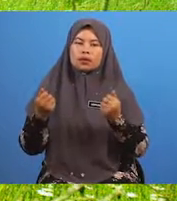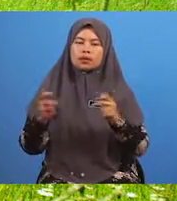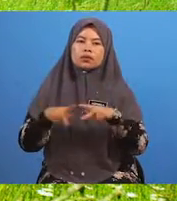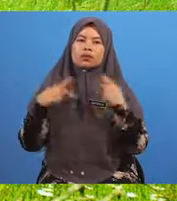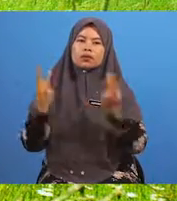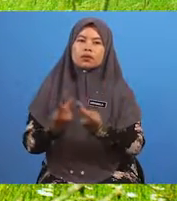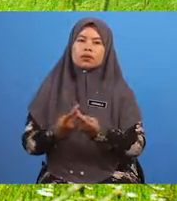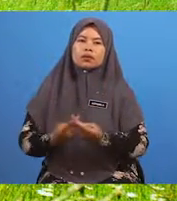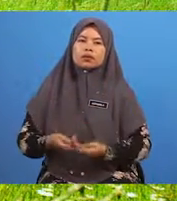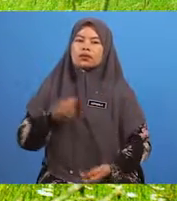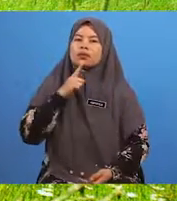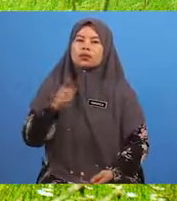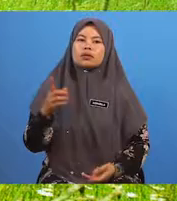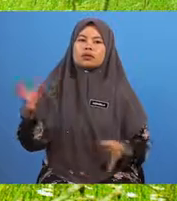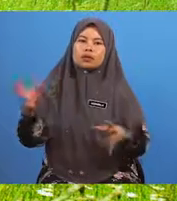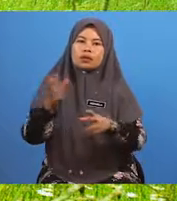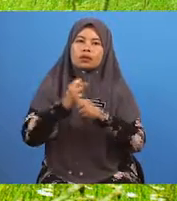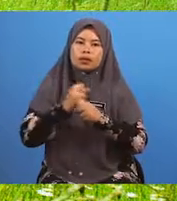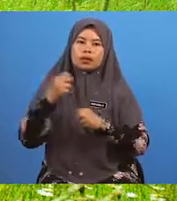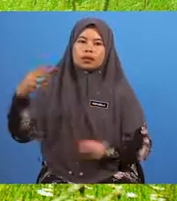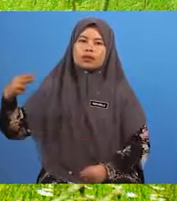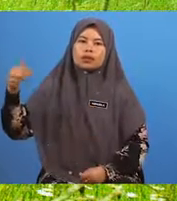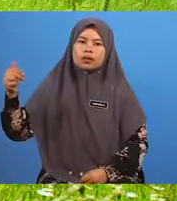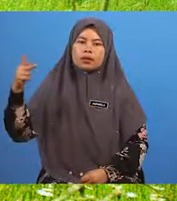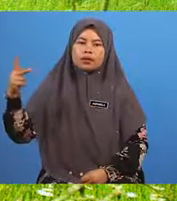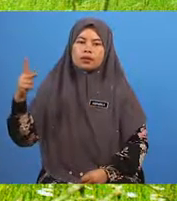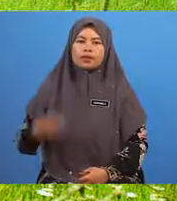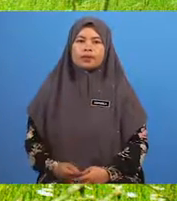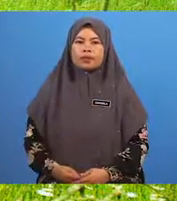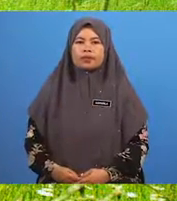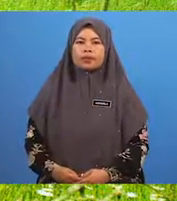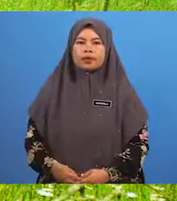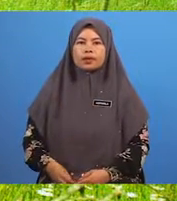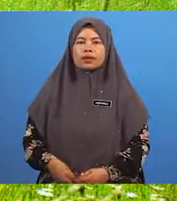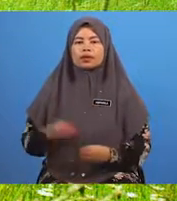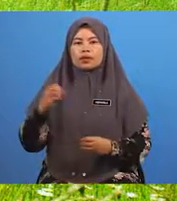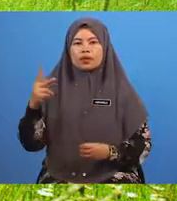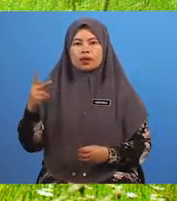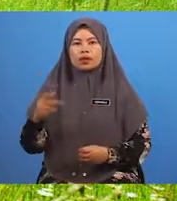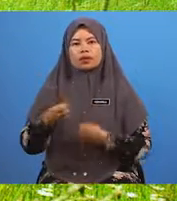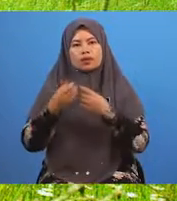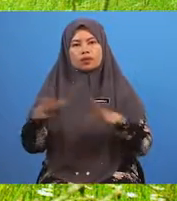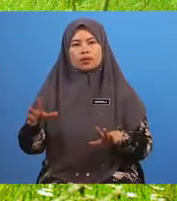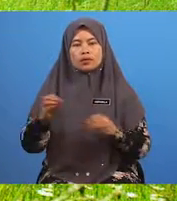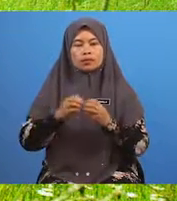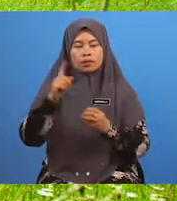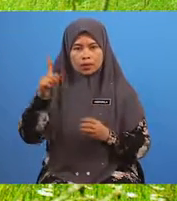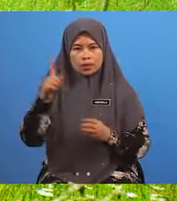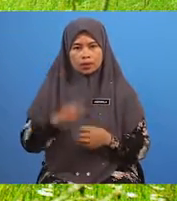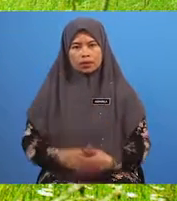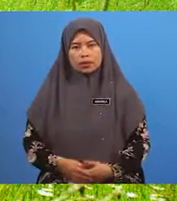wajib ditunaikan. Baiklah murid-murid, selesai dengan peraturan pertama.